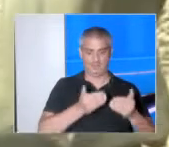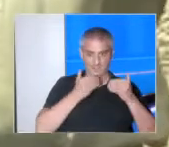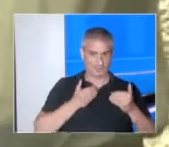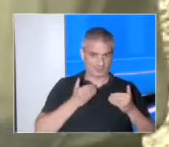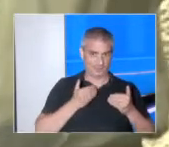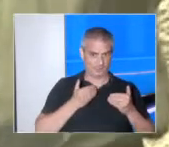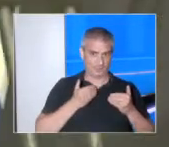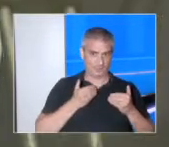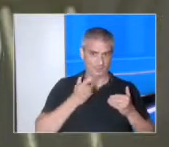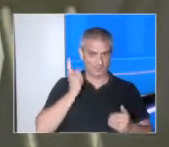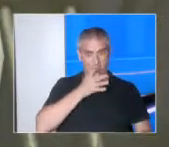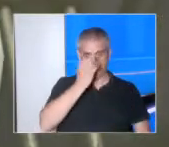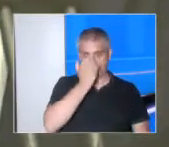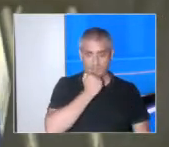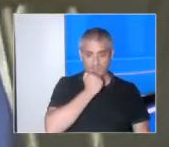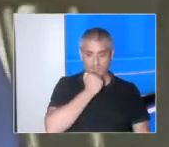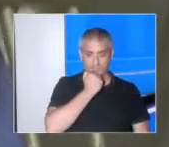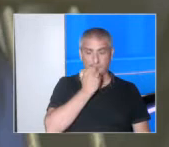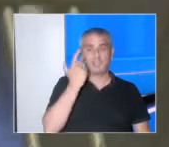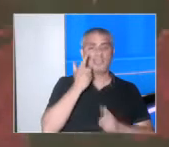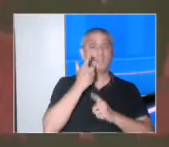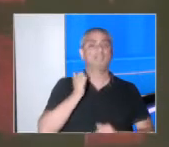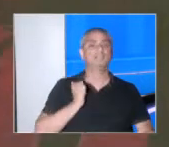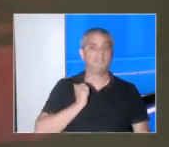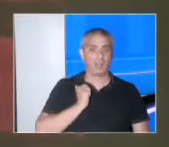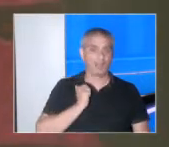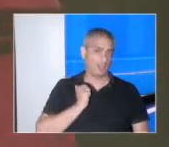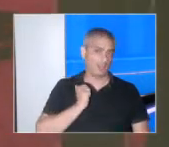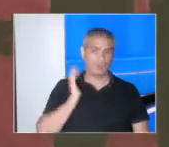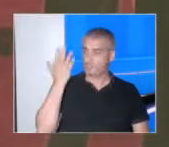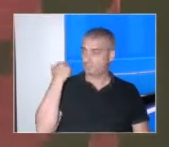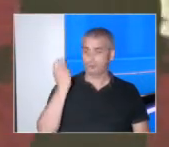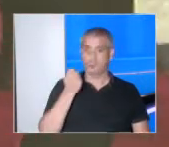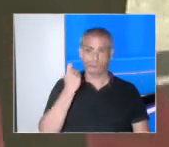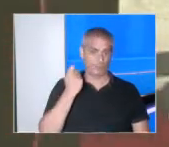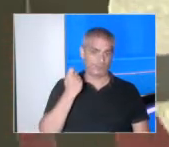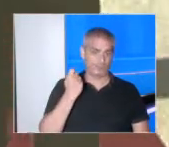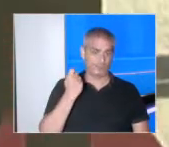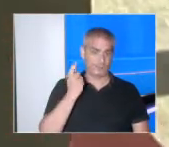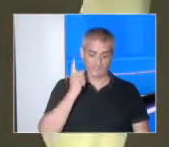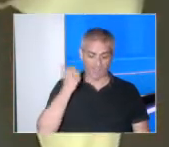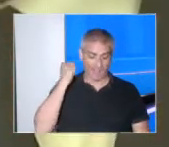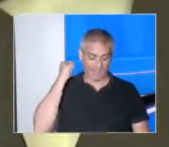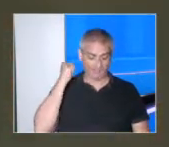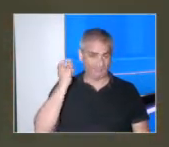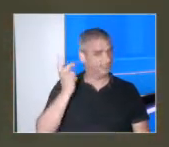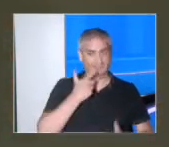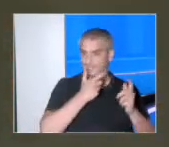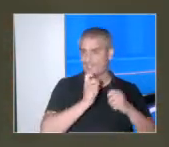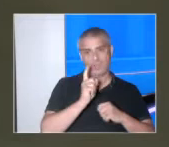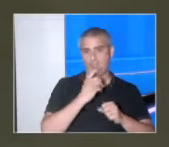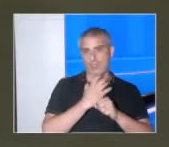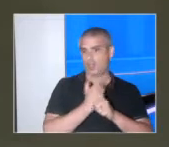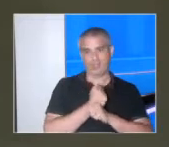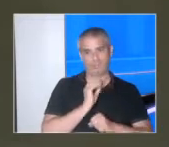אותם בהוראת חמאס? תראה, היה ירי צהלי גם ביום שבת. בדיוק. רק ששם הירי לא